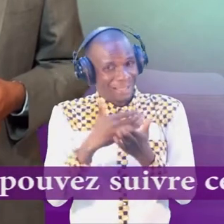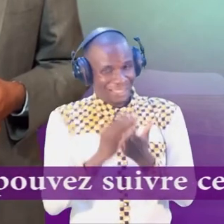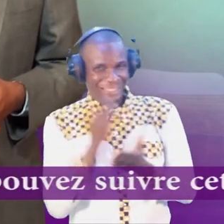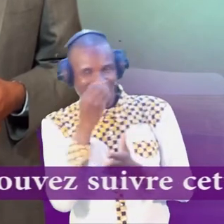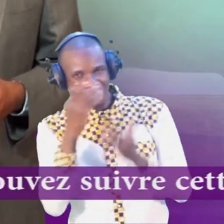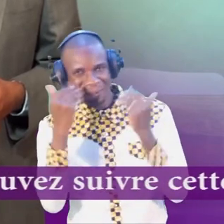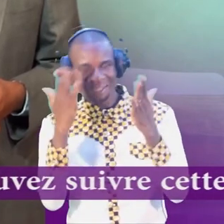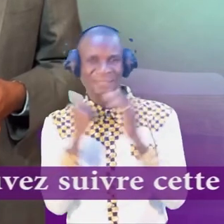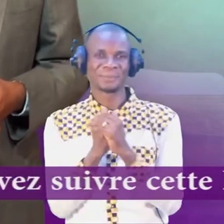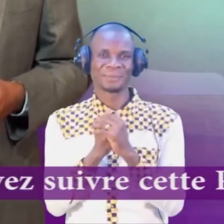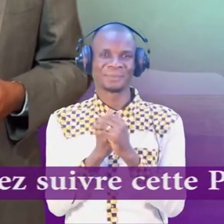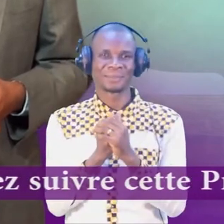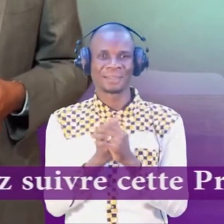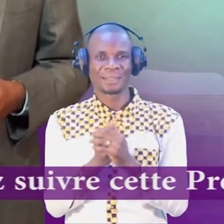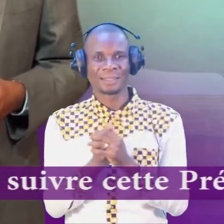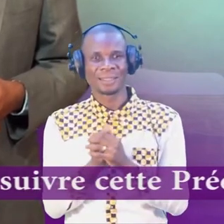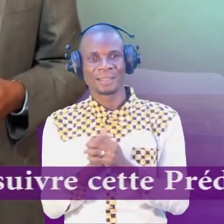Tunakualika upya katika maisha yetu